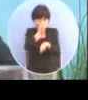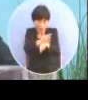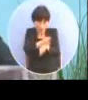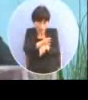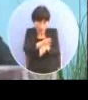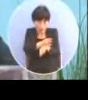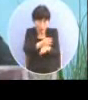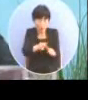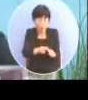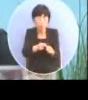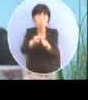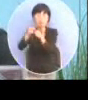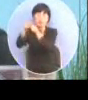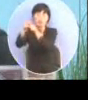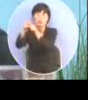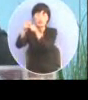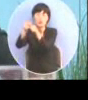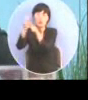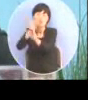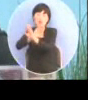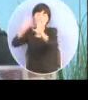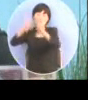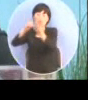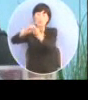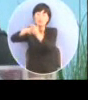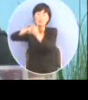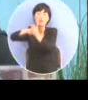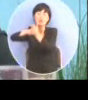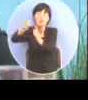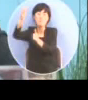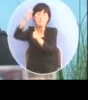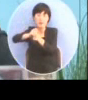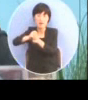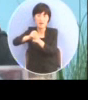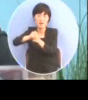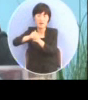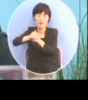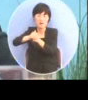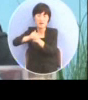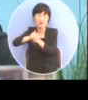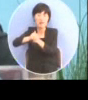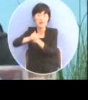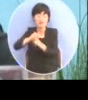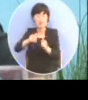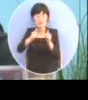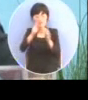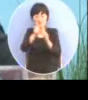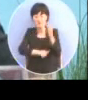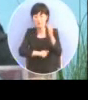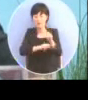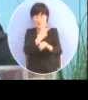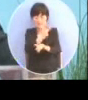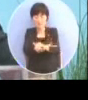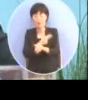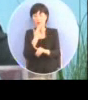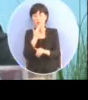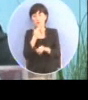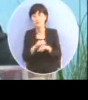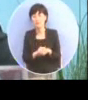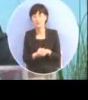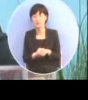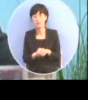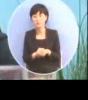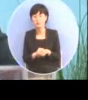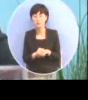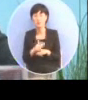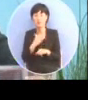Tại vì chúng ta được cứu bởi huyết của Chúa Giêsu trả giá bằng mức đó rồi, Chúa hứa rằng những người được cứu sẽ cho chìa khóa của thiên quốc. 부끄러워서 간증을